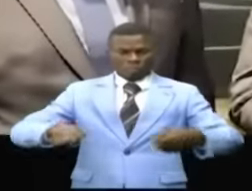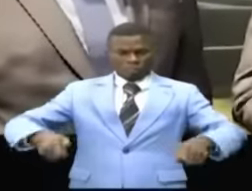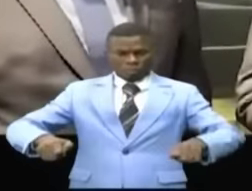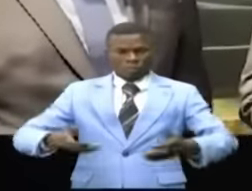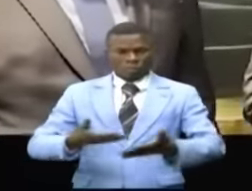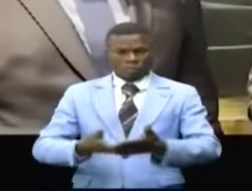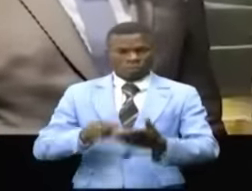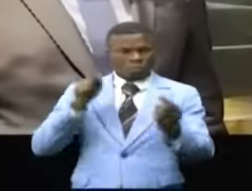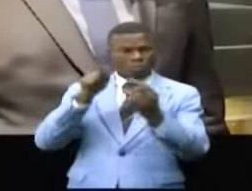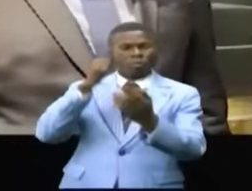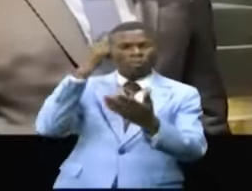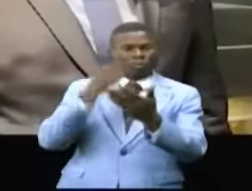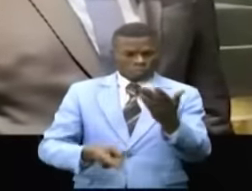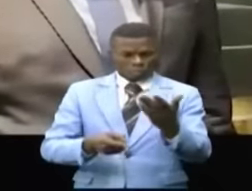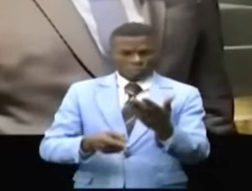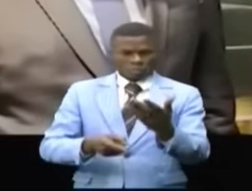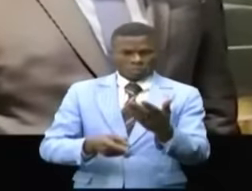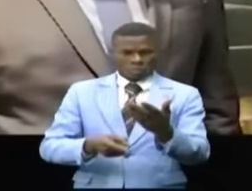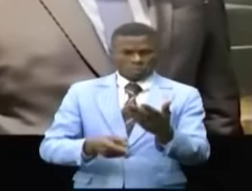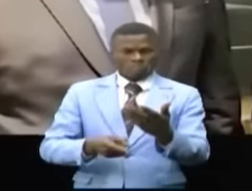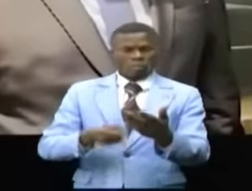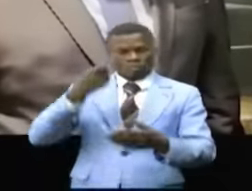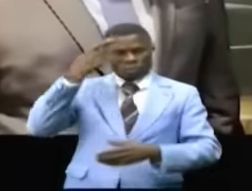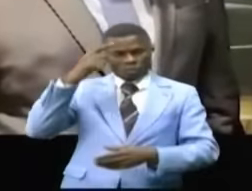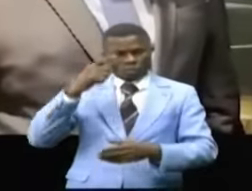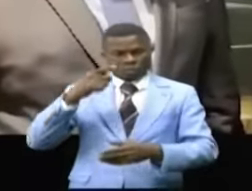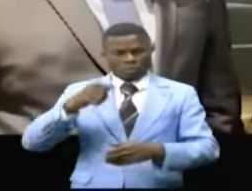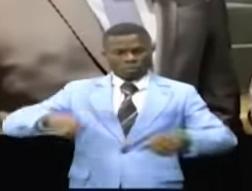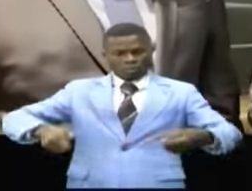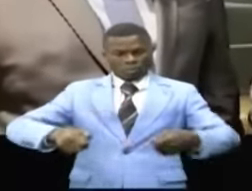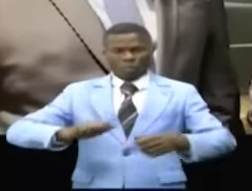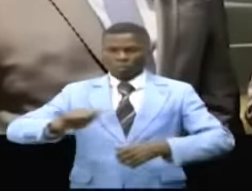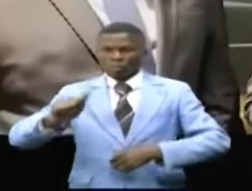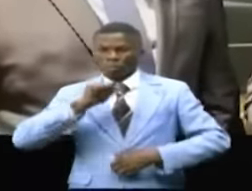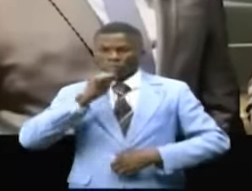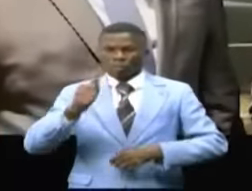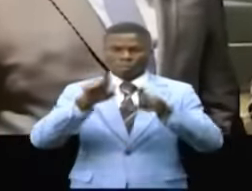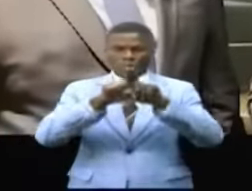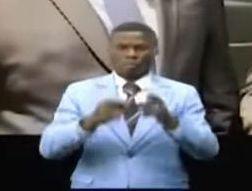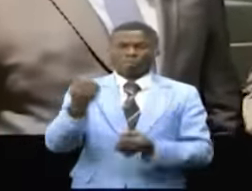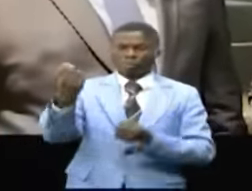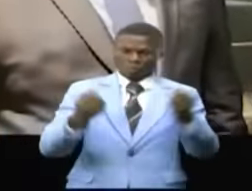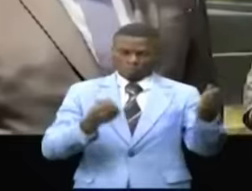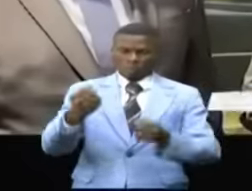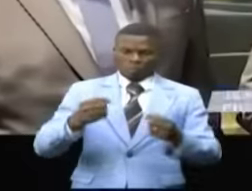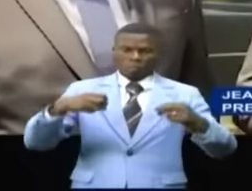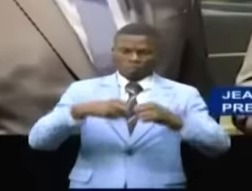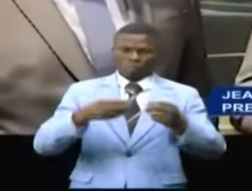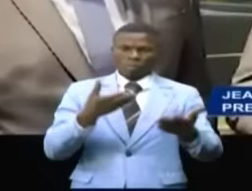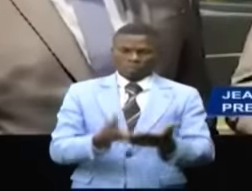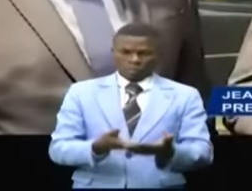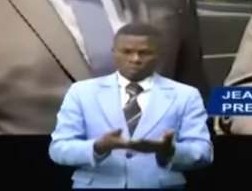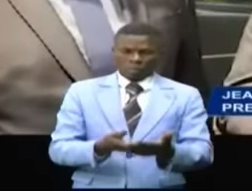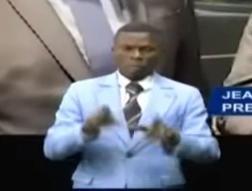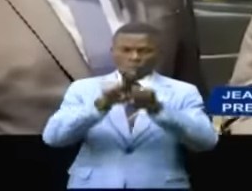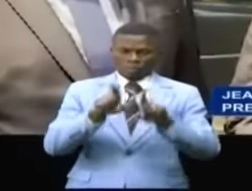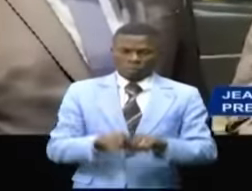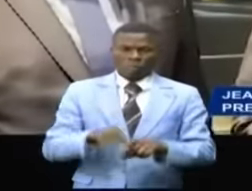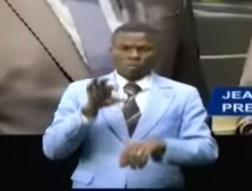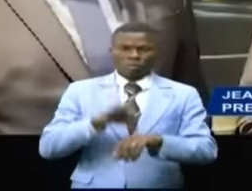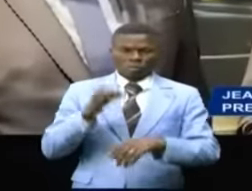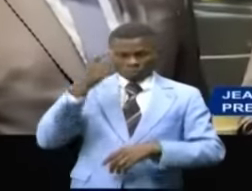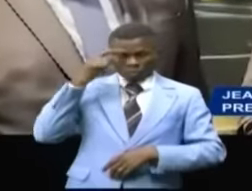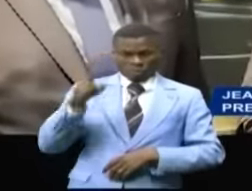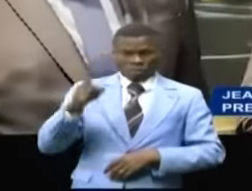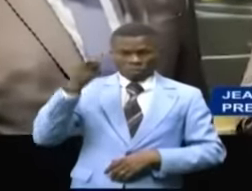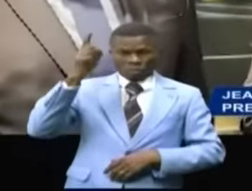objectif finalement d'aller vers non seulement les batteries elles-mêmes, mais même les véhicules électriques. C'était aussi l'occasion